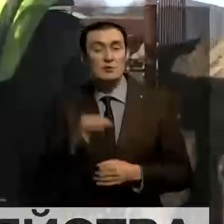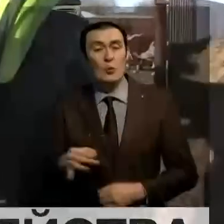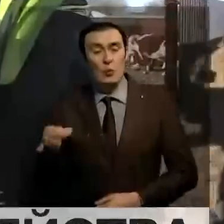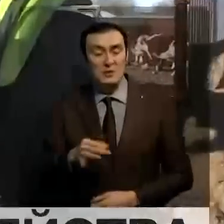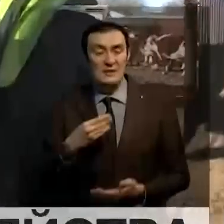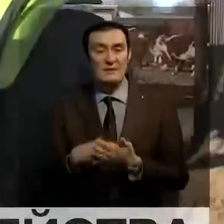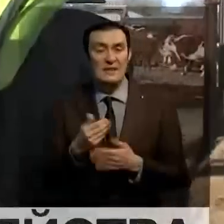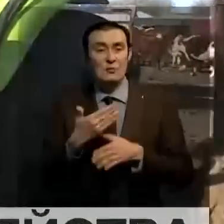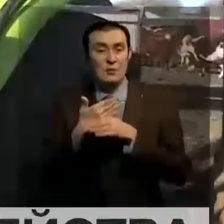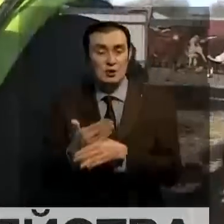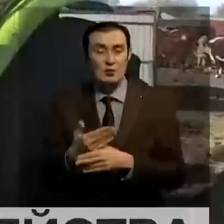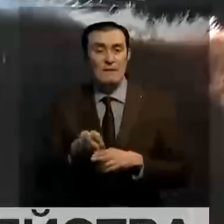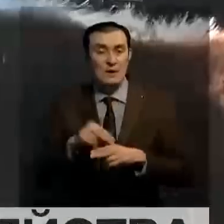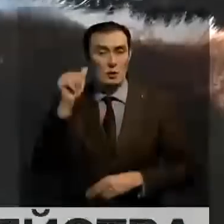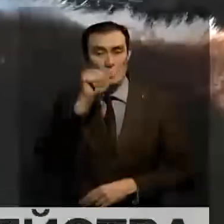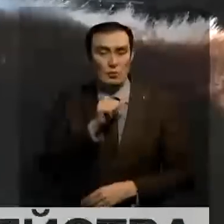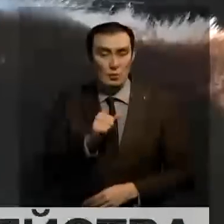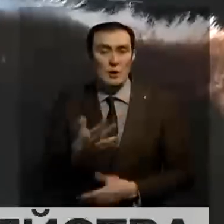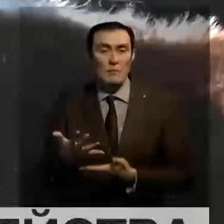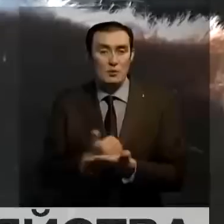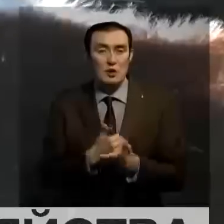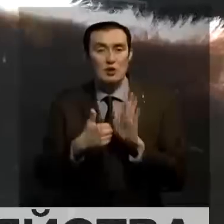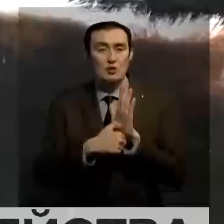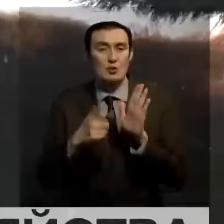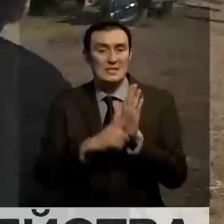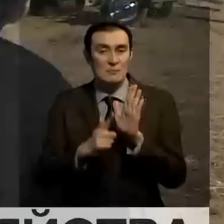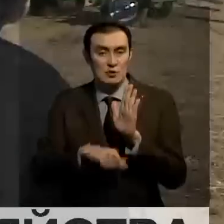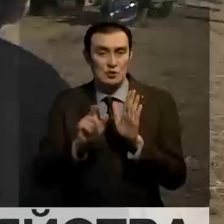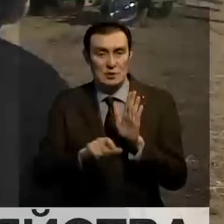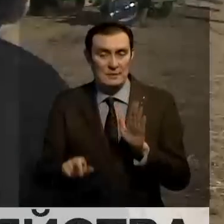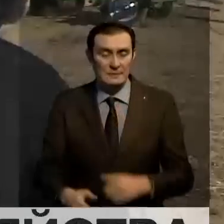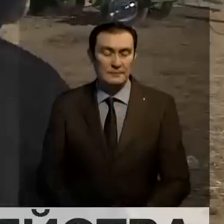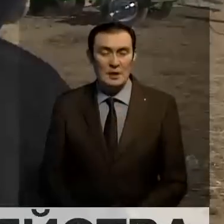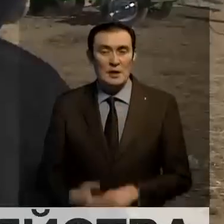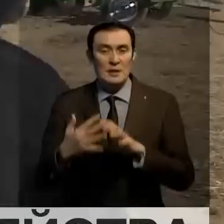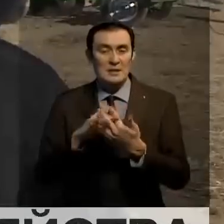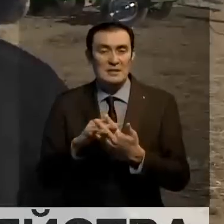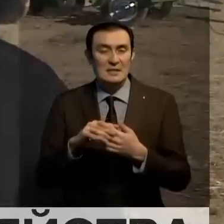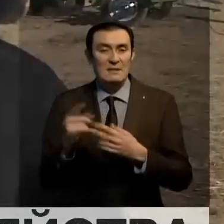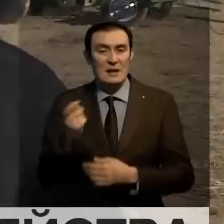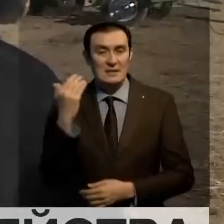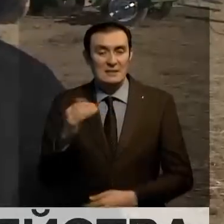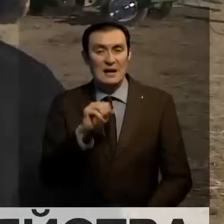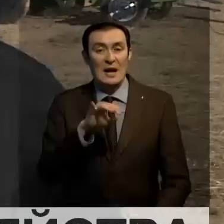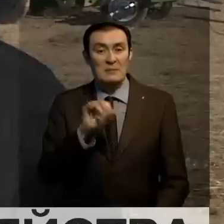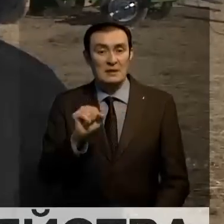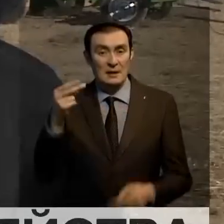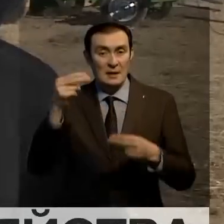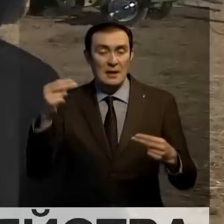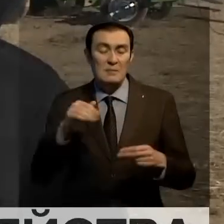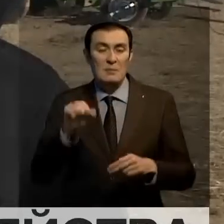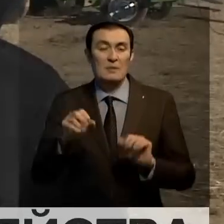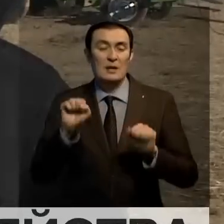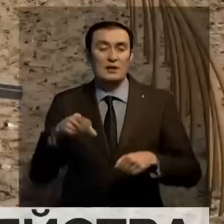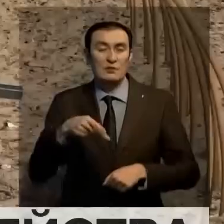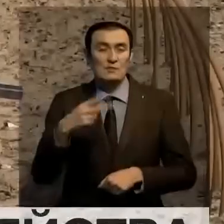области финансовую поддержку в этом году получили 670 человек. По крестьянскому хозяйству Амина мы смогли в